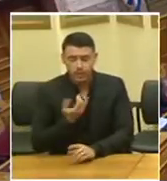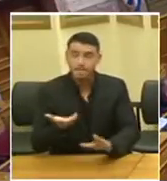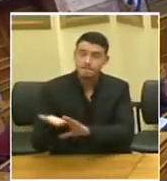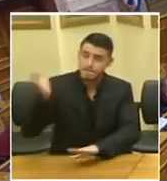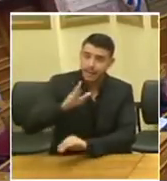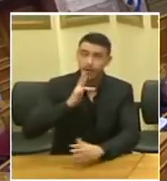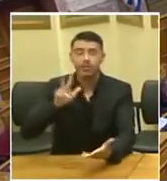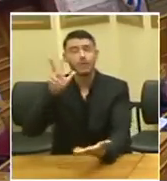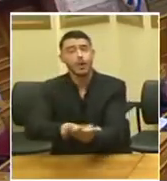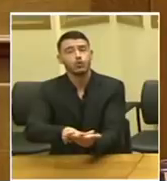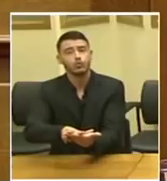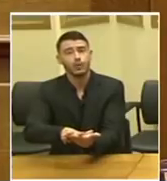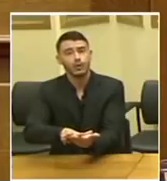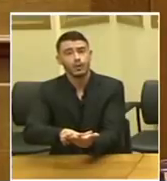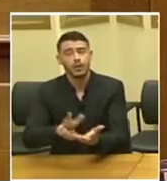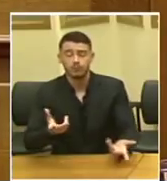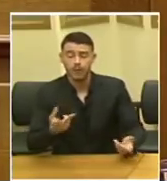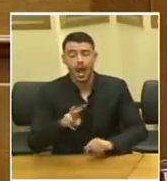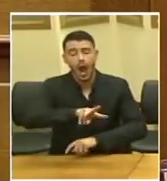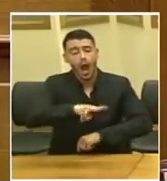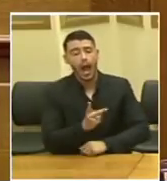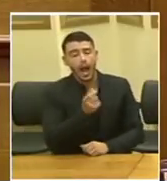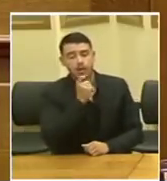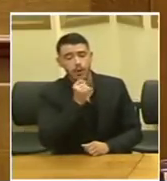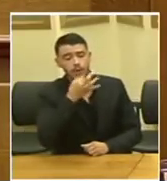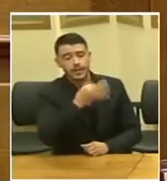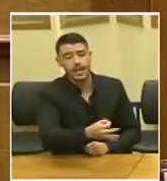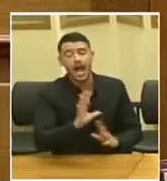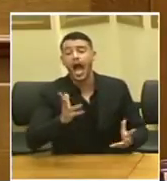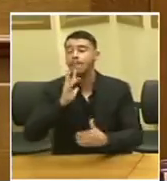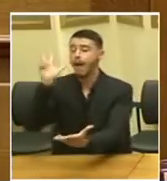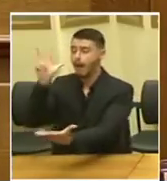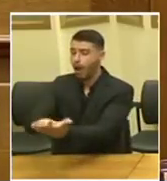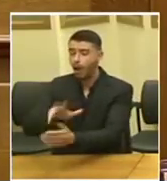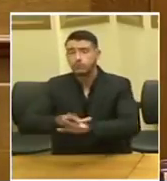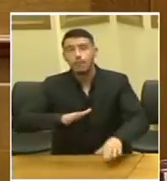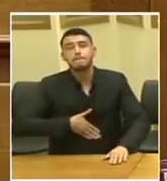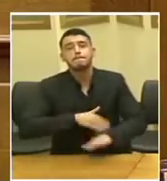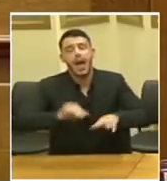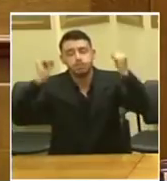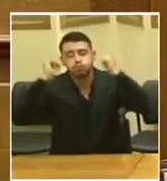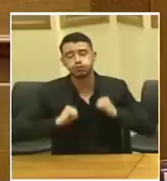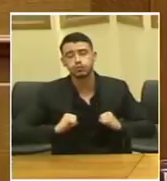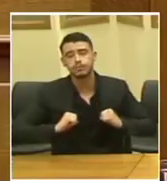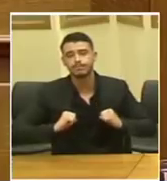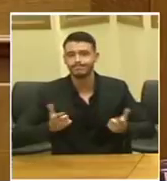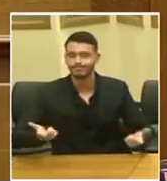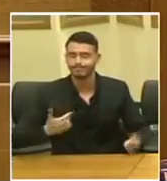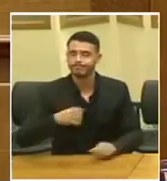αν επικυρώσουμε μετά, λέει η αντιπολίτευση, έχετε δημιουργήσει τετελεσμένα. Ναι, να είμαι